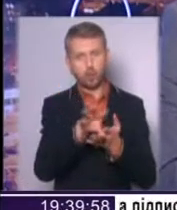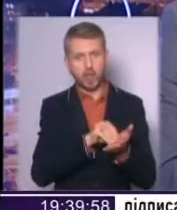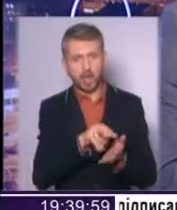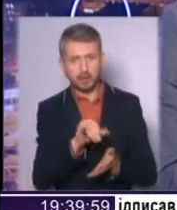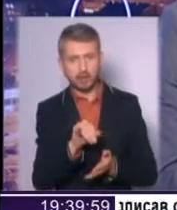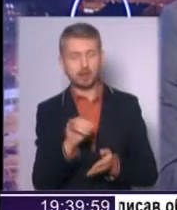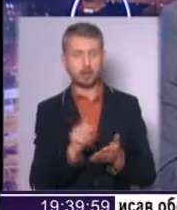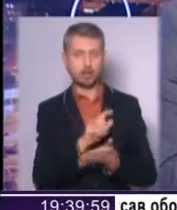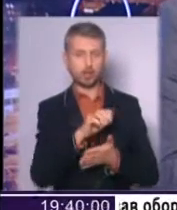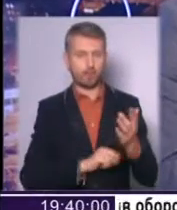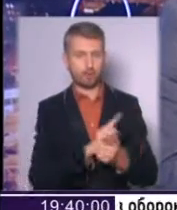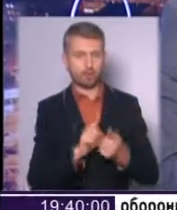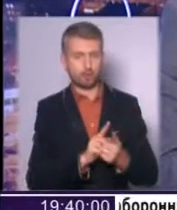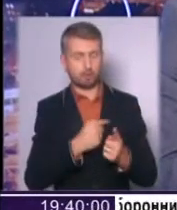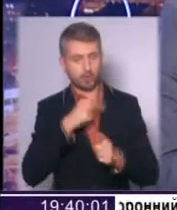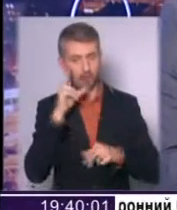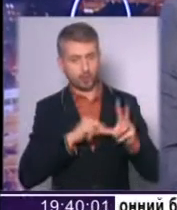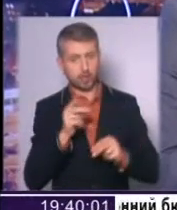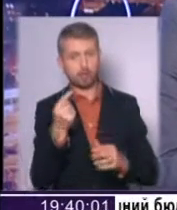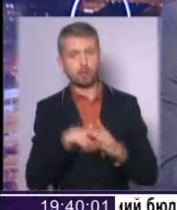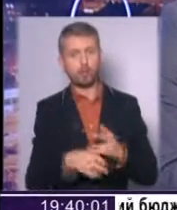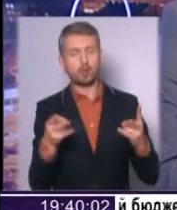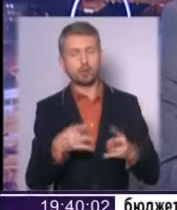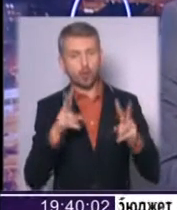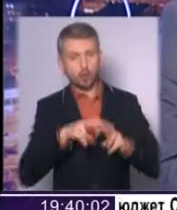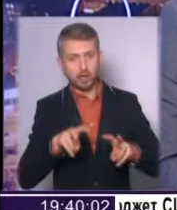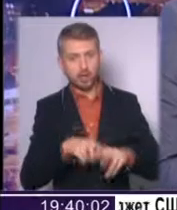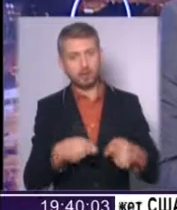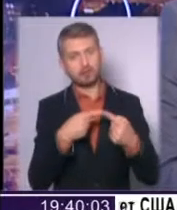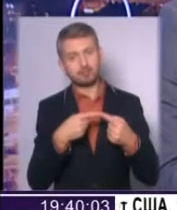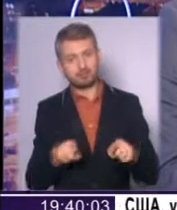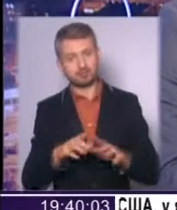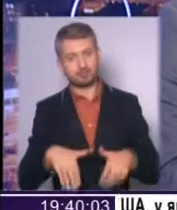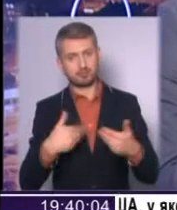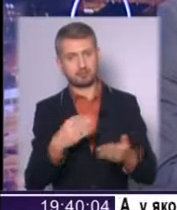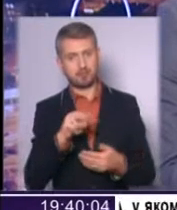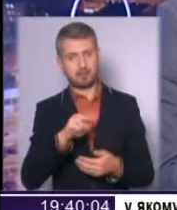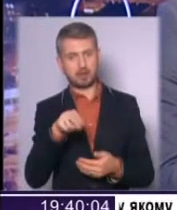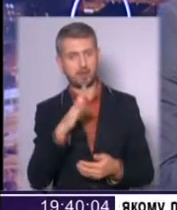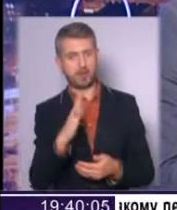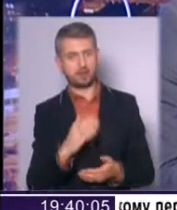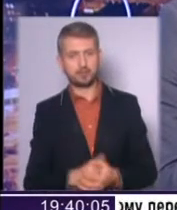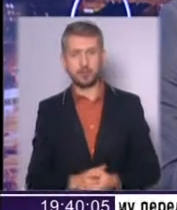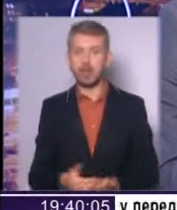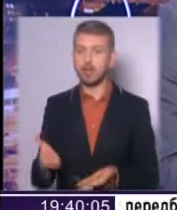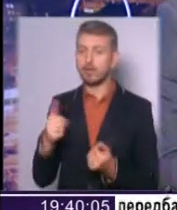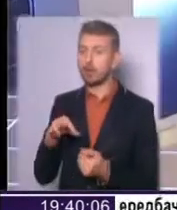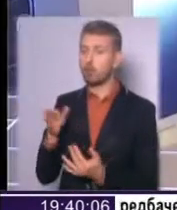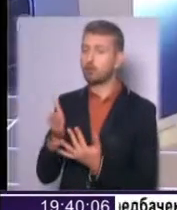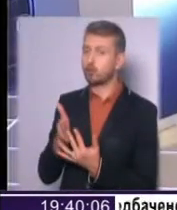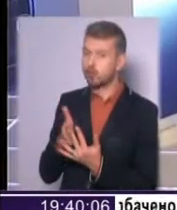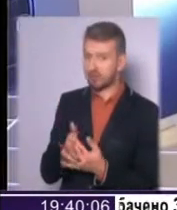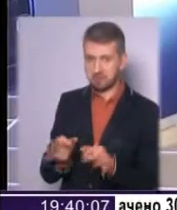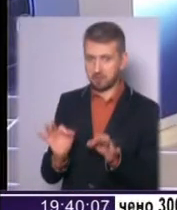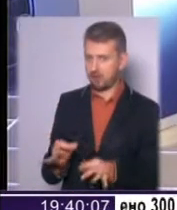далі, залишилося, нічого не помінялося. Тому, в принципі, в податковій реформі, розумієте, нам не поможе косметичний